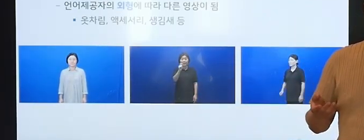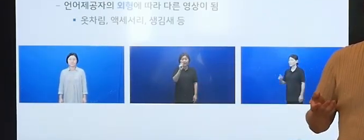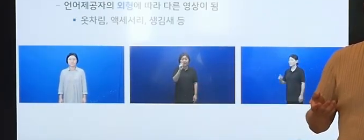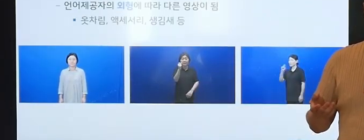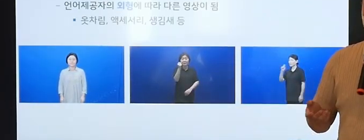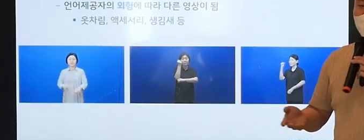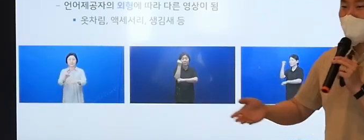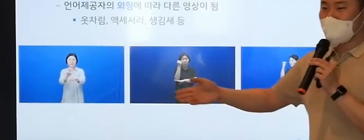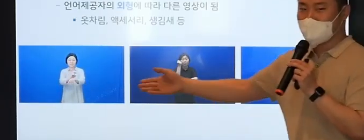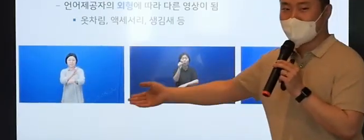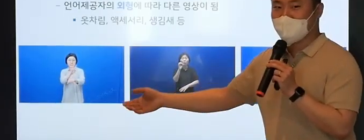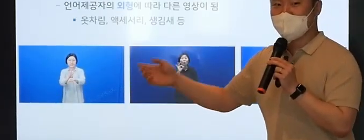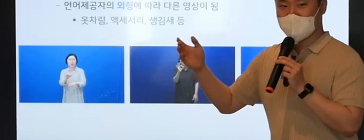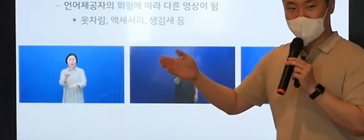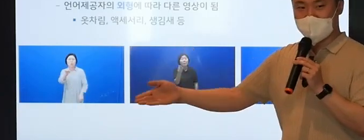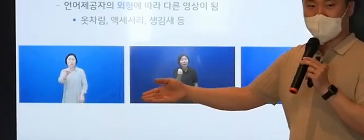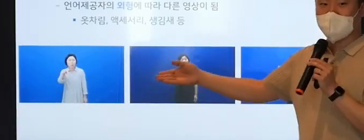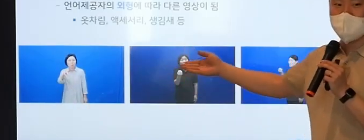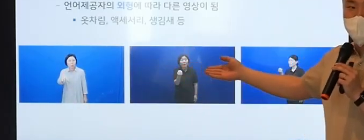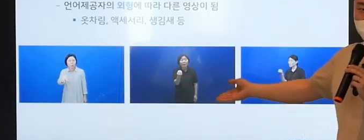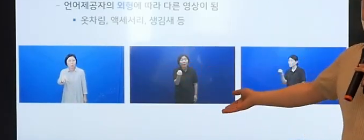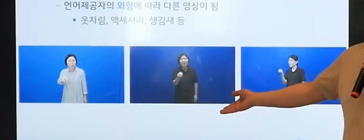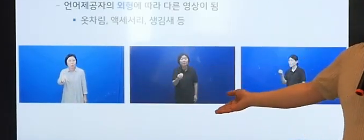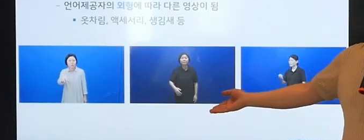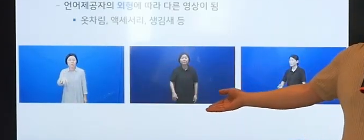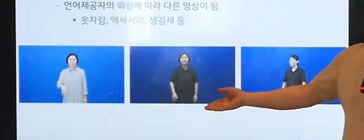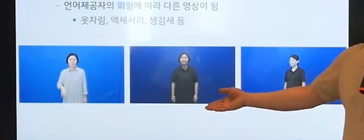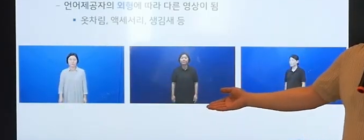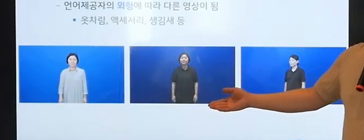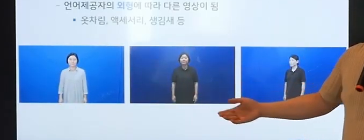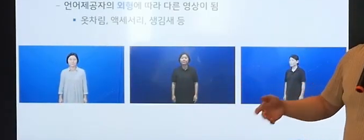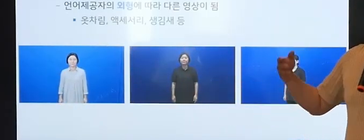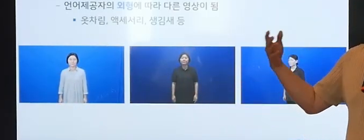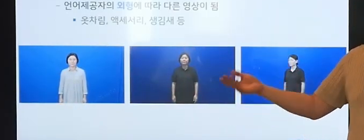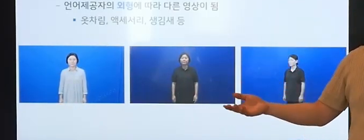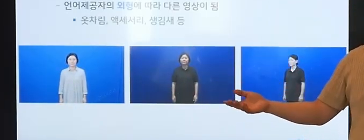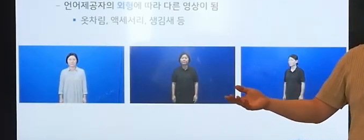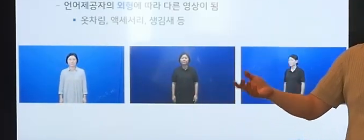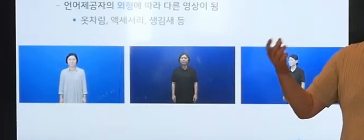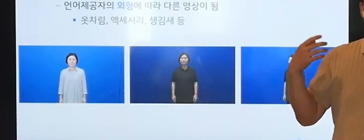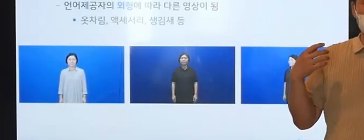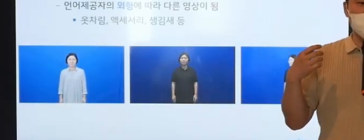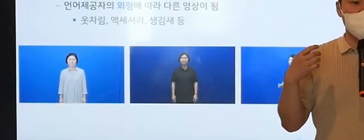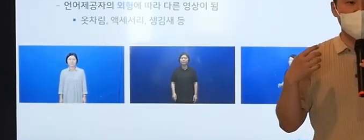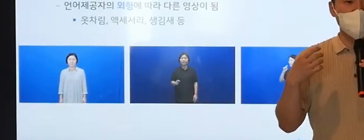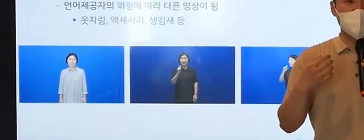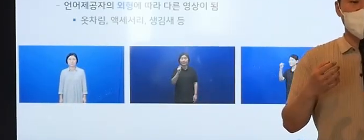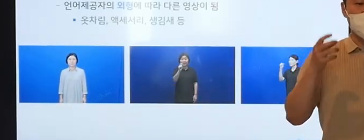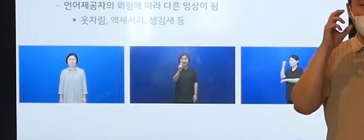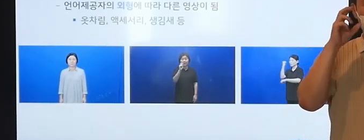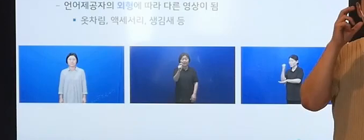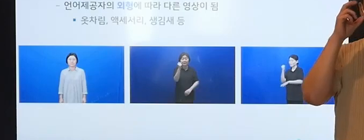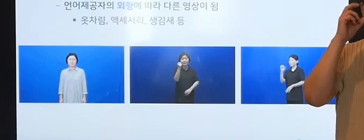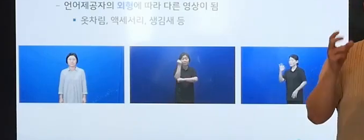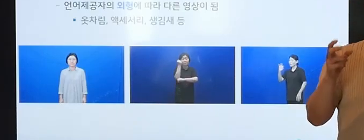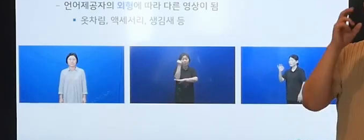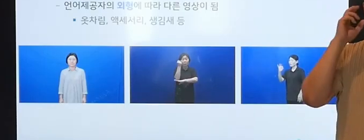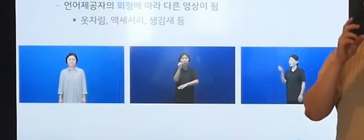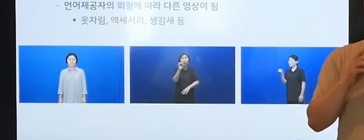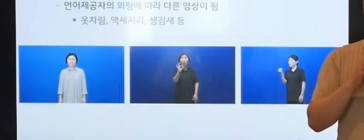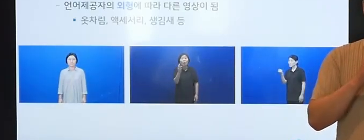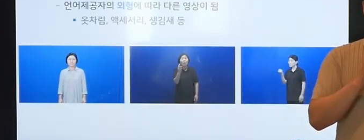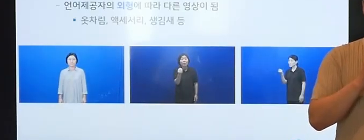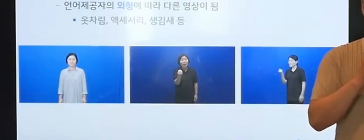동일 인물이지만, 이쪽에서는 안경을 쓰고 계시고 이쪽에서는 안경을 안 쓰고 계시죠. 영상에서 이제 이거를 학습을 할 때는 안경을 썼다